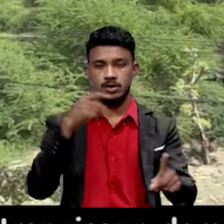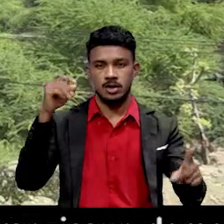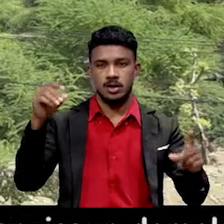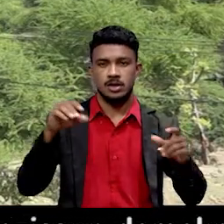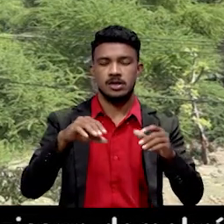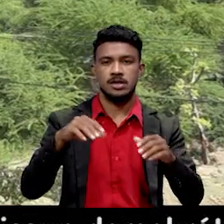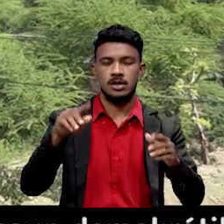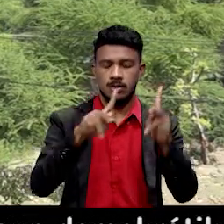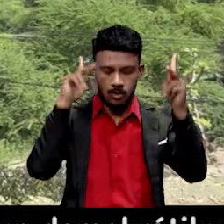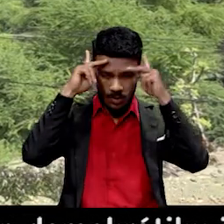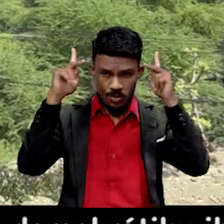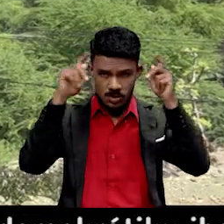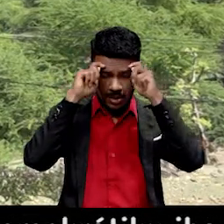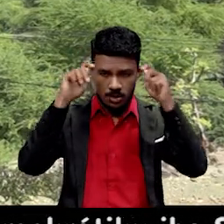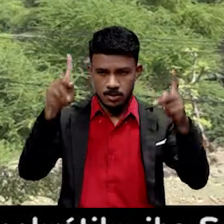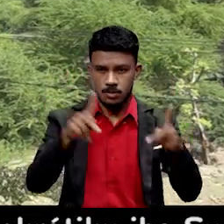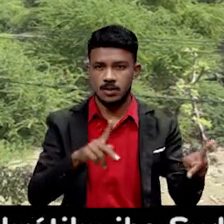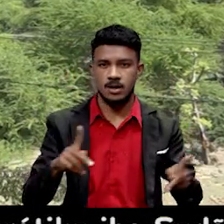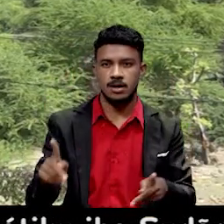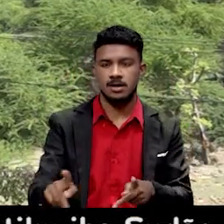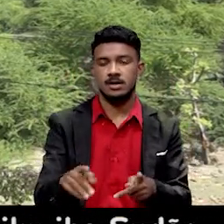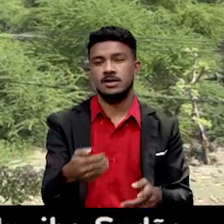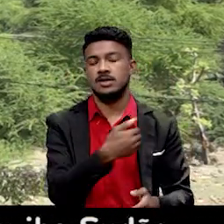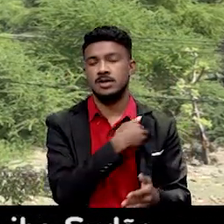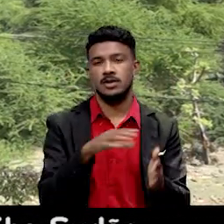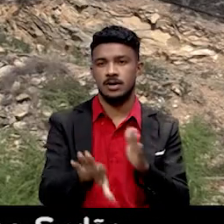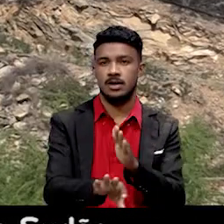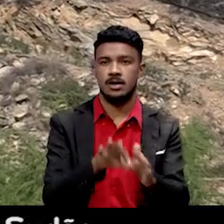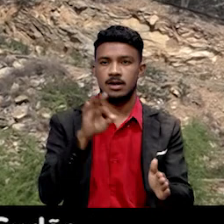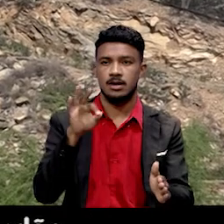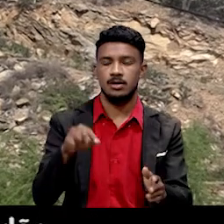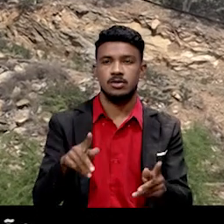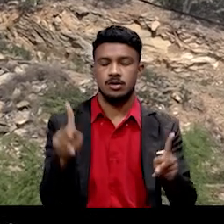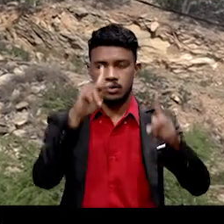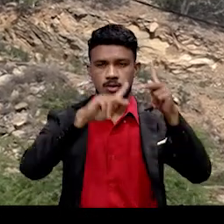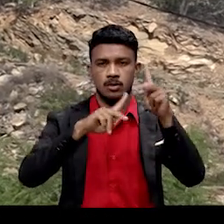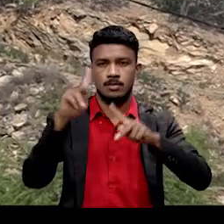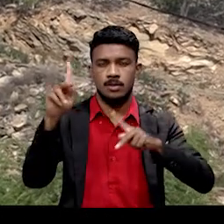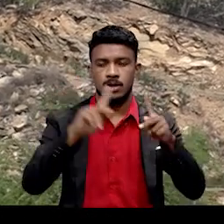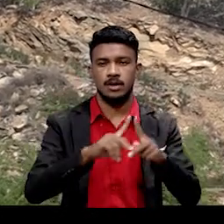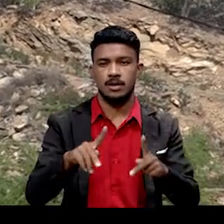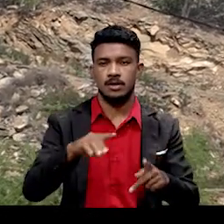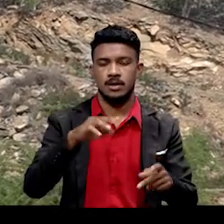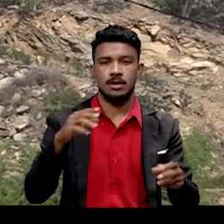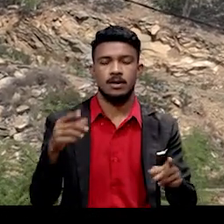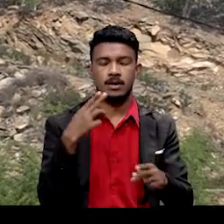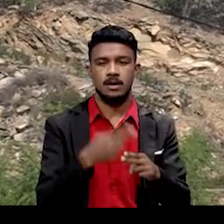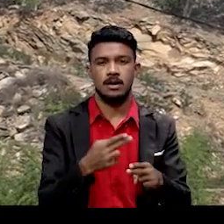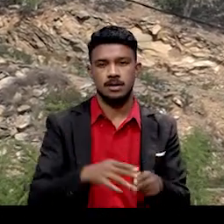Plaza tamba sekretari kompanyia sidok hetan autorizasaun husi kompanyia nain senyor Jape